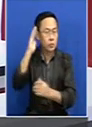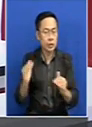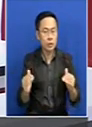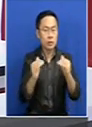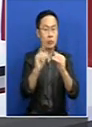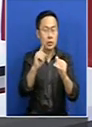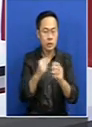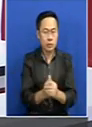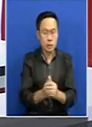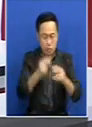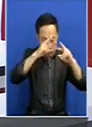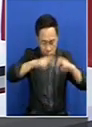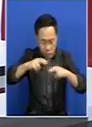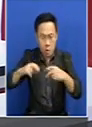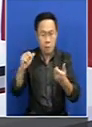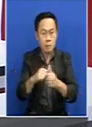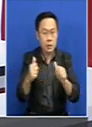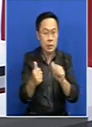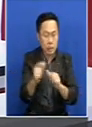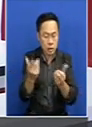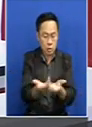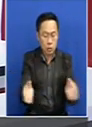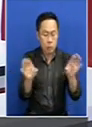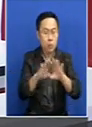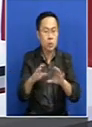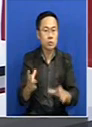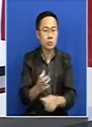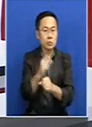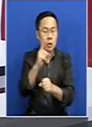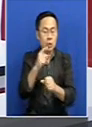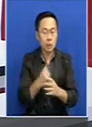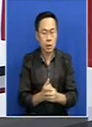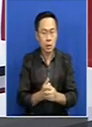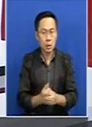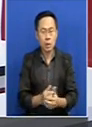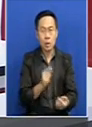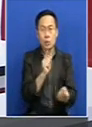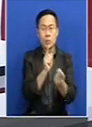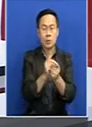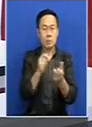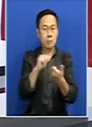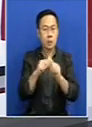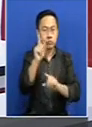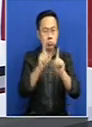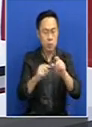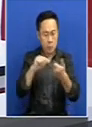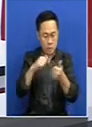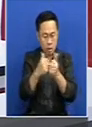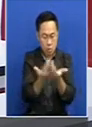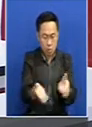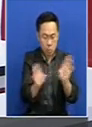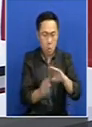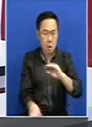ก้าวไกลนะคะไปสำรวจคดีที่เกี่ยวข้องกับครอบครัวน่าสนใจแบบนี้ค่ะ ค ือพบว่าสถิติปัญหาครอบ